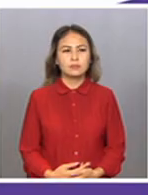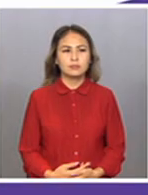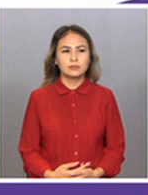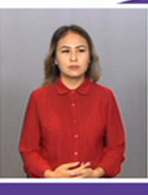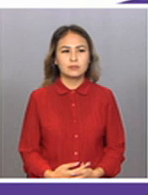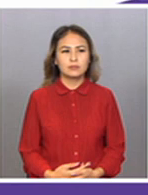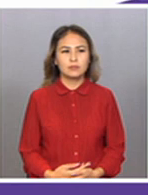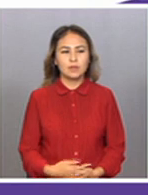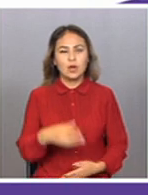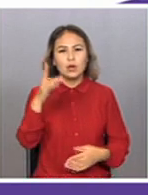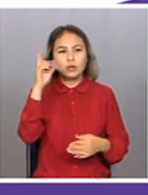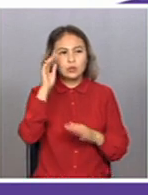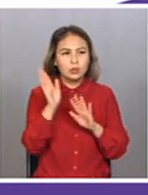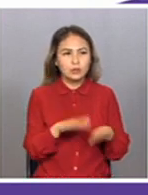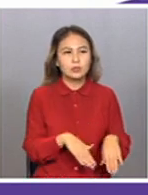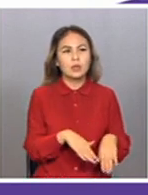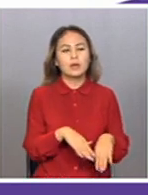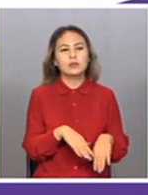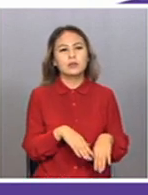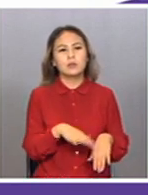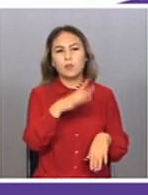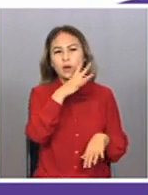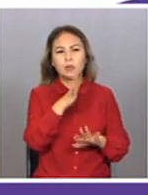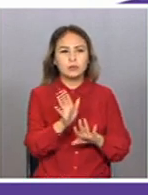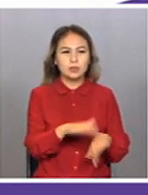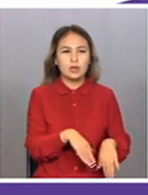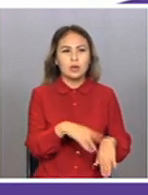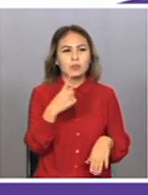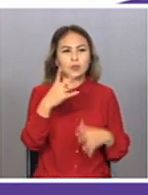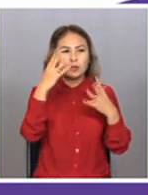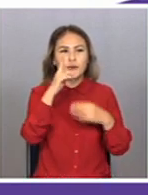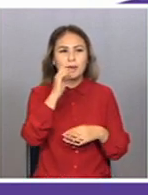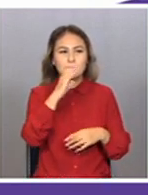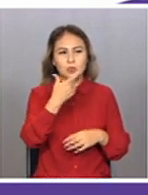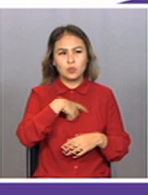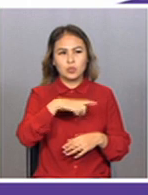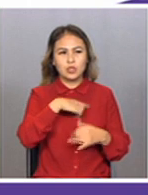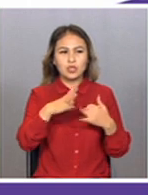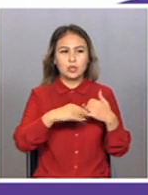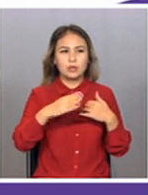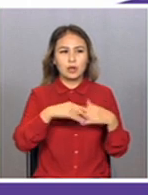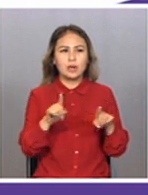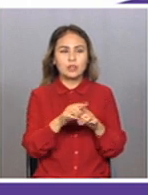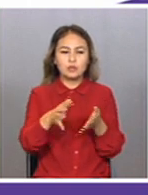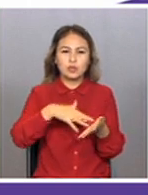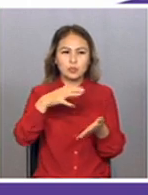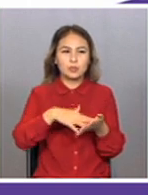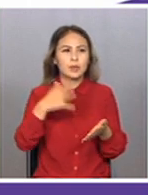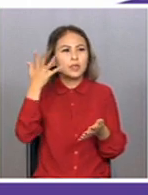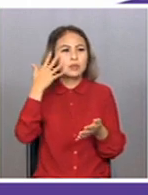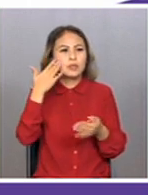танысайық. Күн артынан күн, ай артынан ай өтеді. Бір күні Қасен өзінің жерін қазып